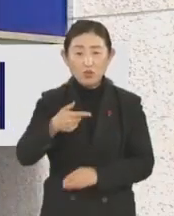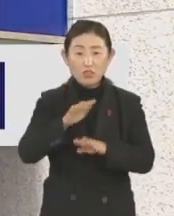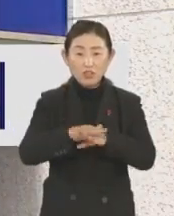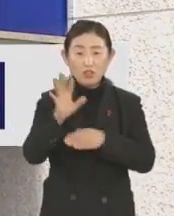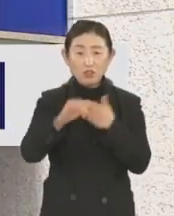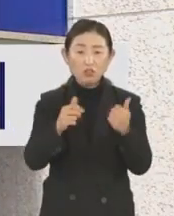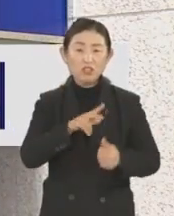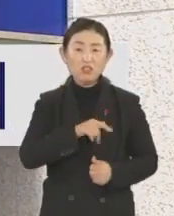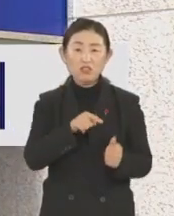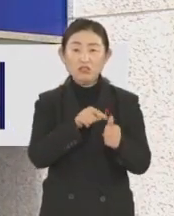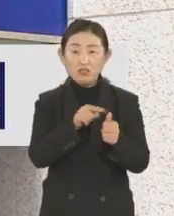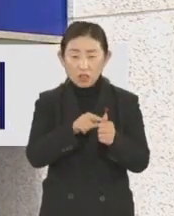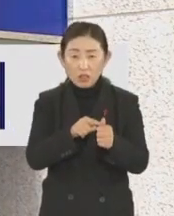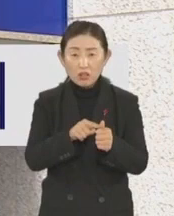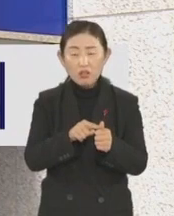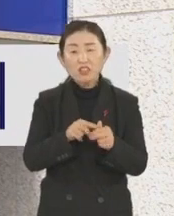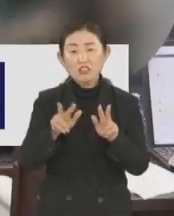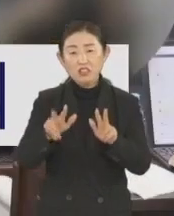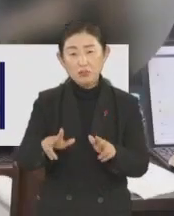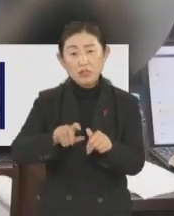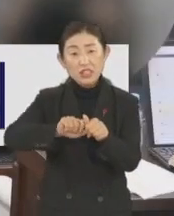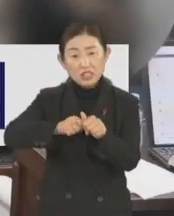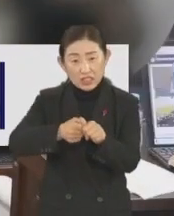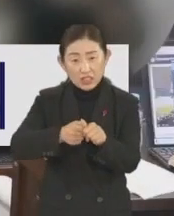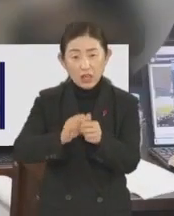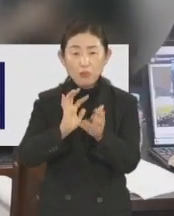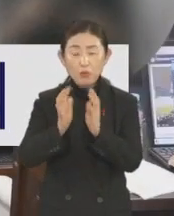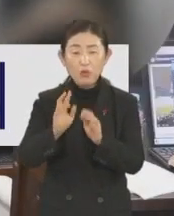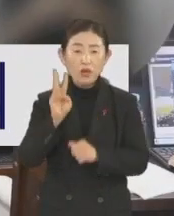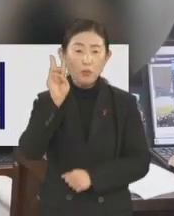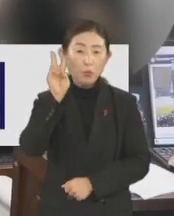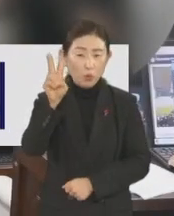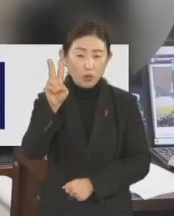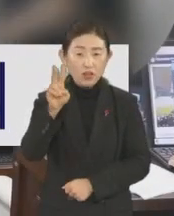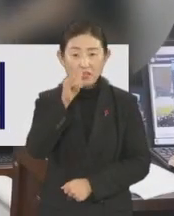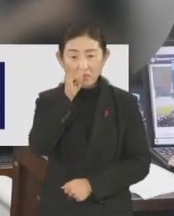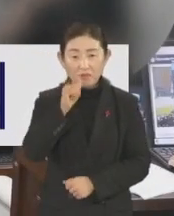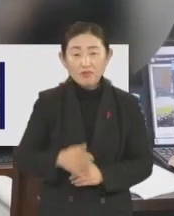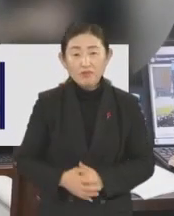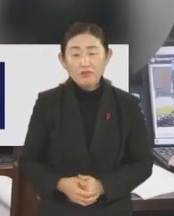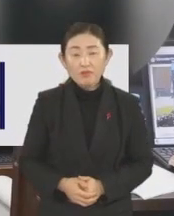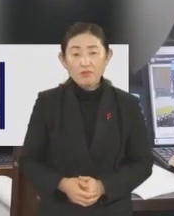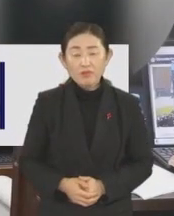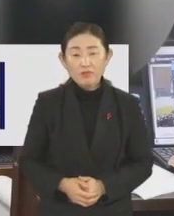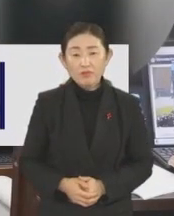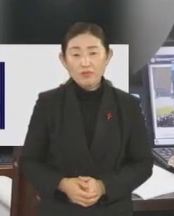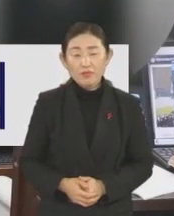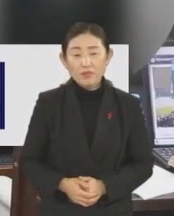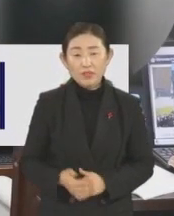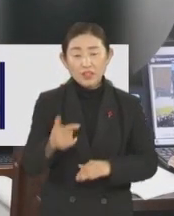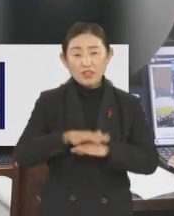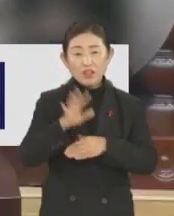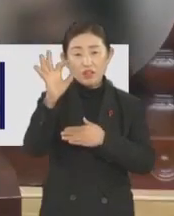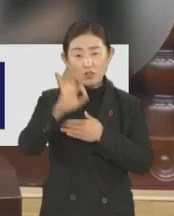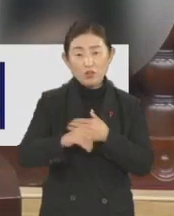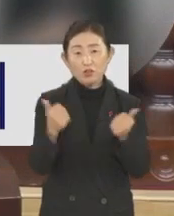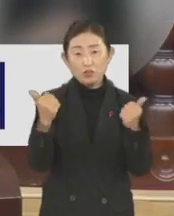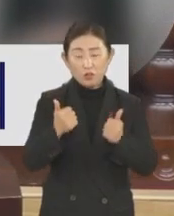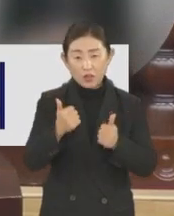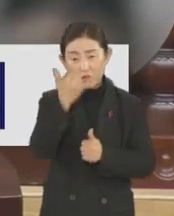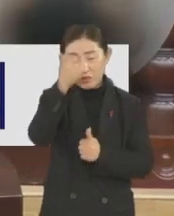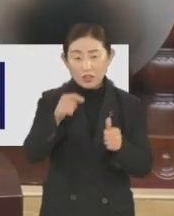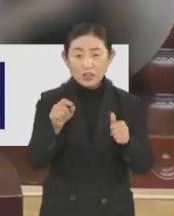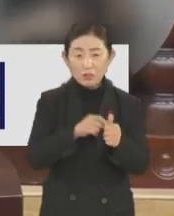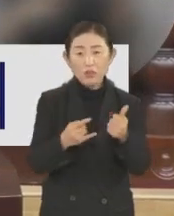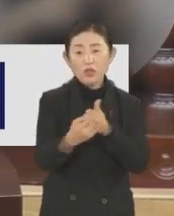대전 서구의원에 대한 고의회 차원의 징계가 모래 논의됩니다 대전 서구의회 윤리특별위원회는